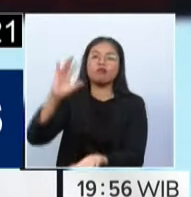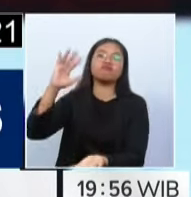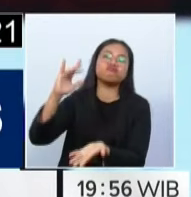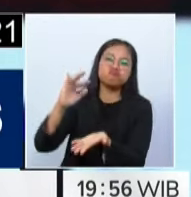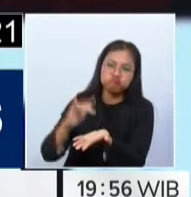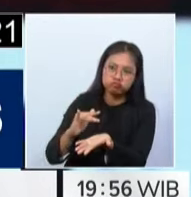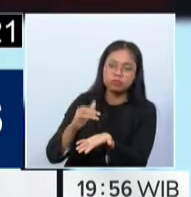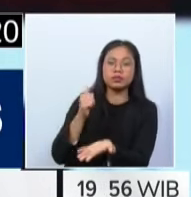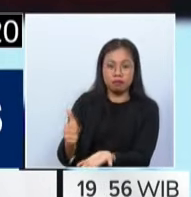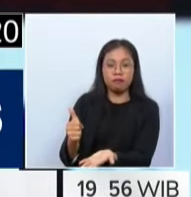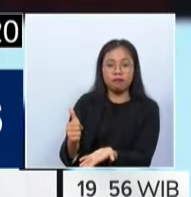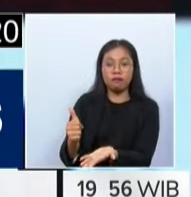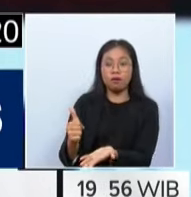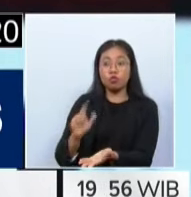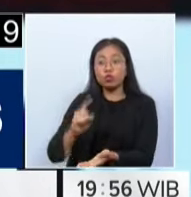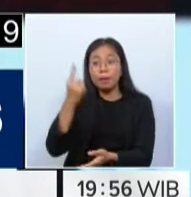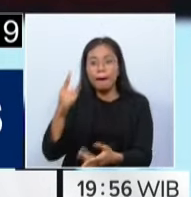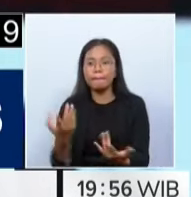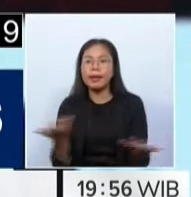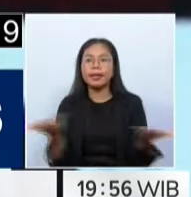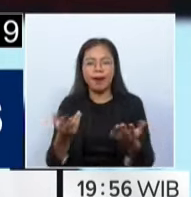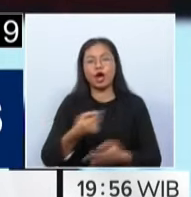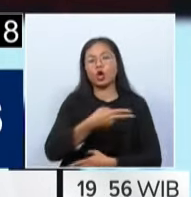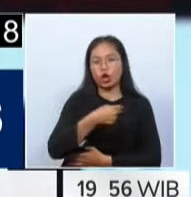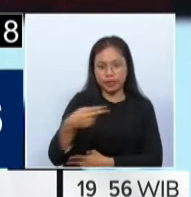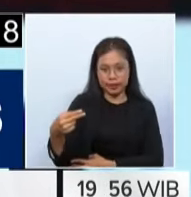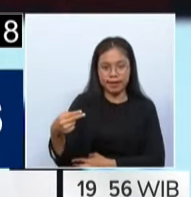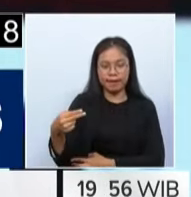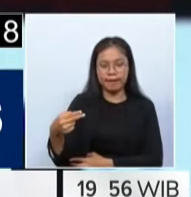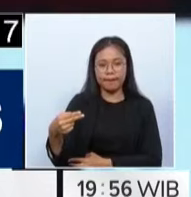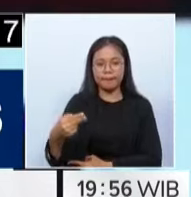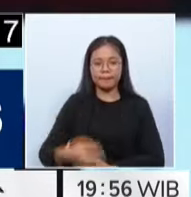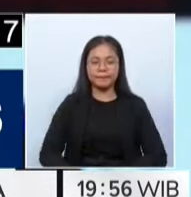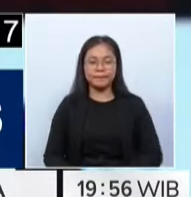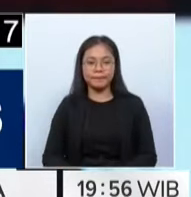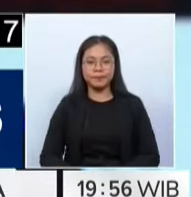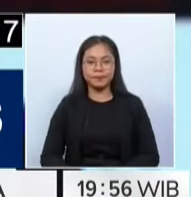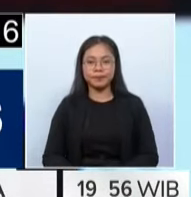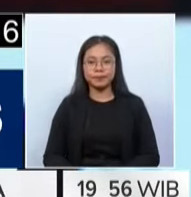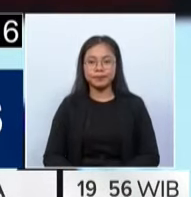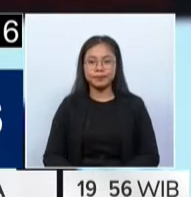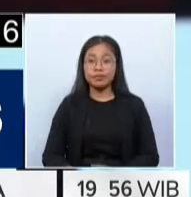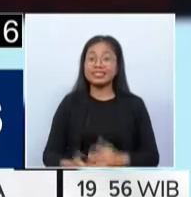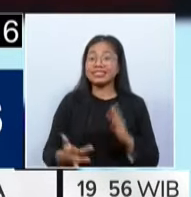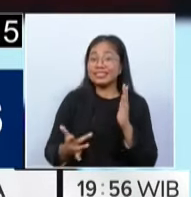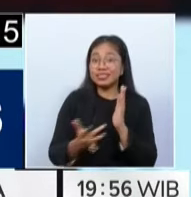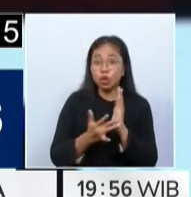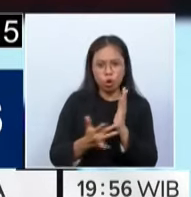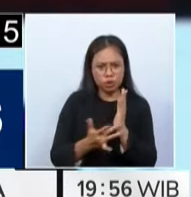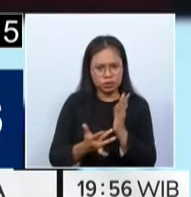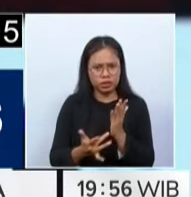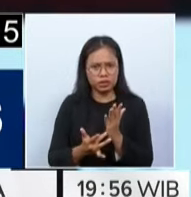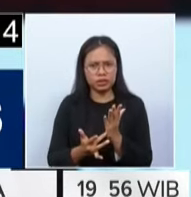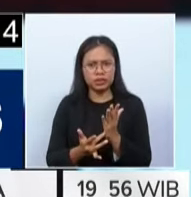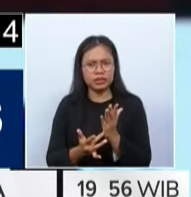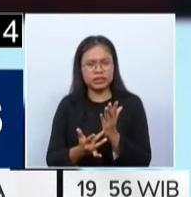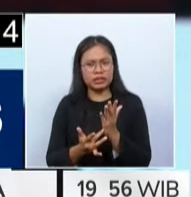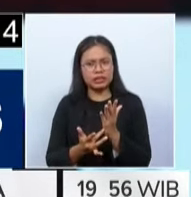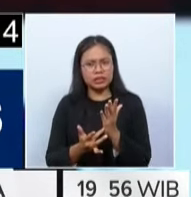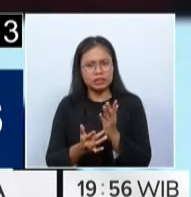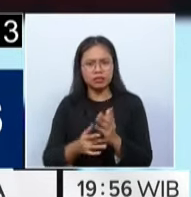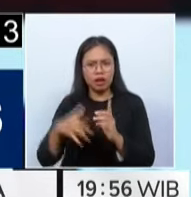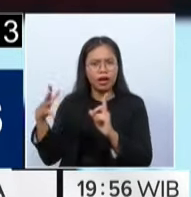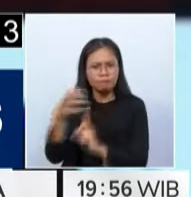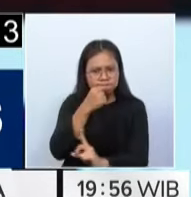di negara kita rakyat kita meraih teknologi menjadi negara industri